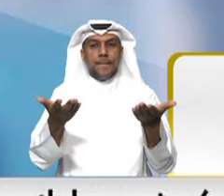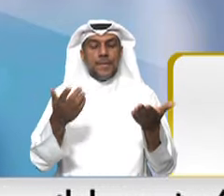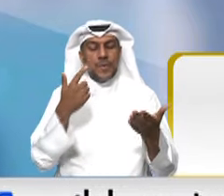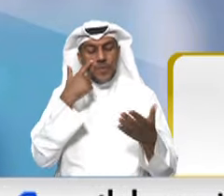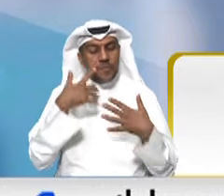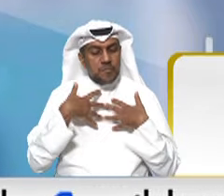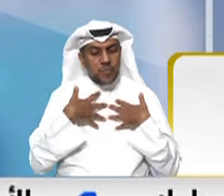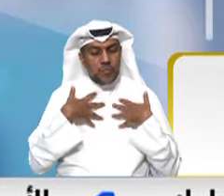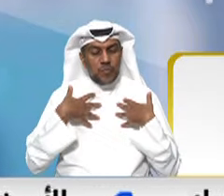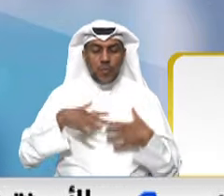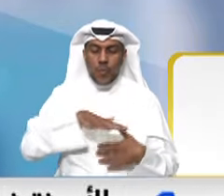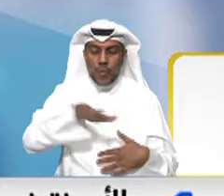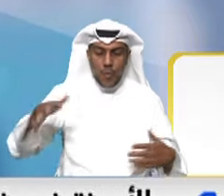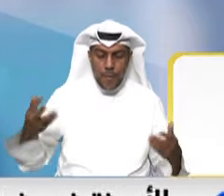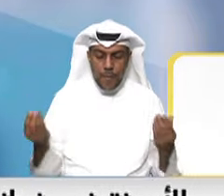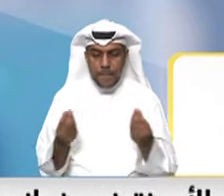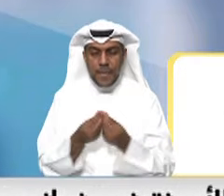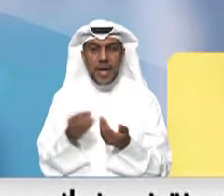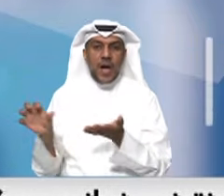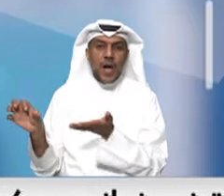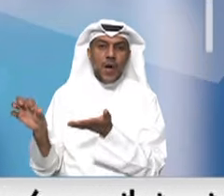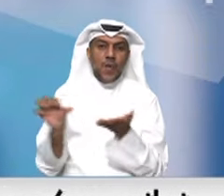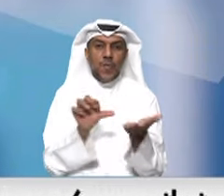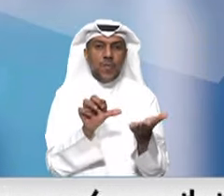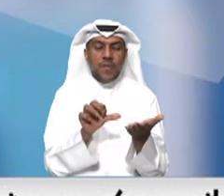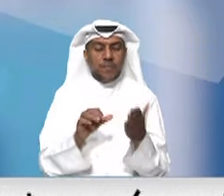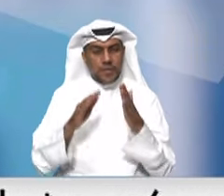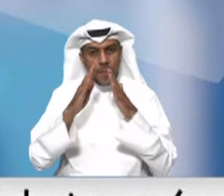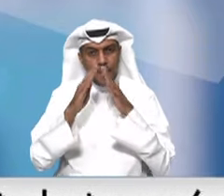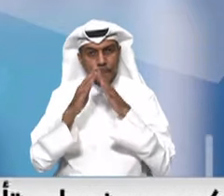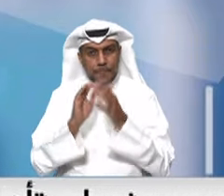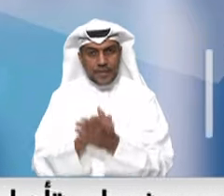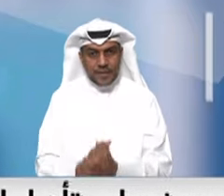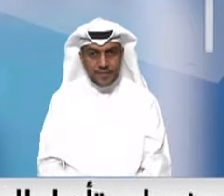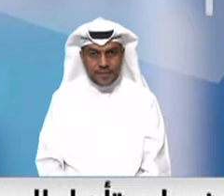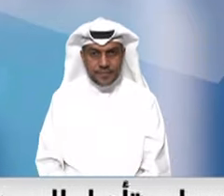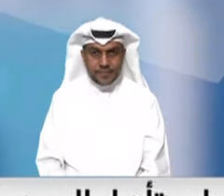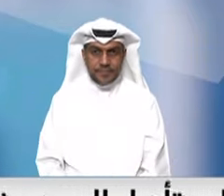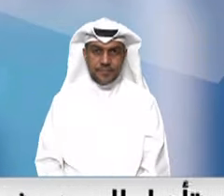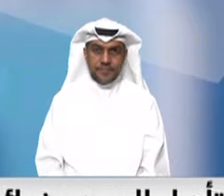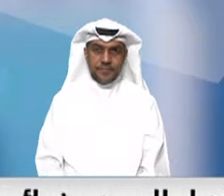بهما سموه والوفد المرافق له في جمهورية مصر العربية.